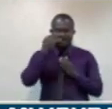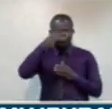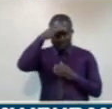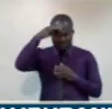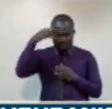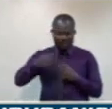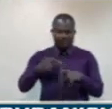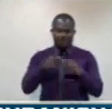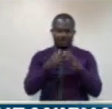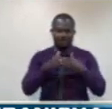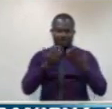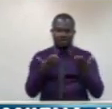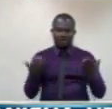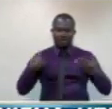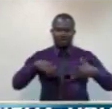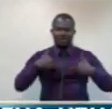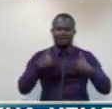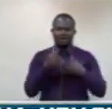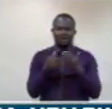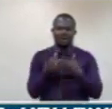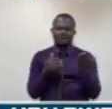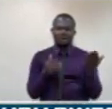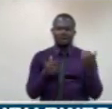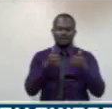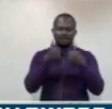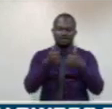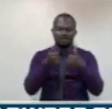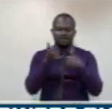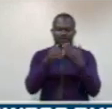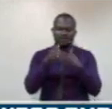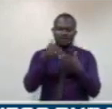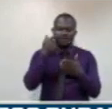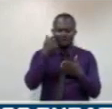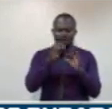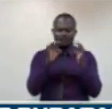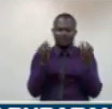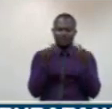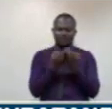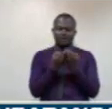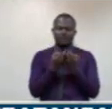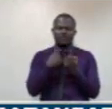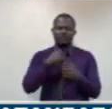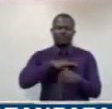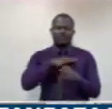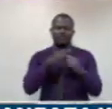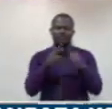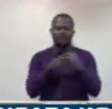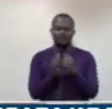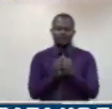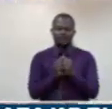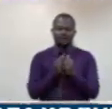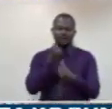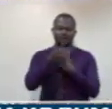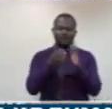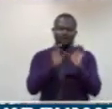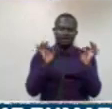gutyo umwana wanjye yabayeho haba muzima ku buryo nubwo naje kubona umuryango umwana wanjye deja afite imyaka irindwi nyuma yo